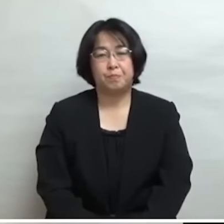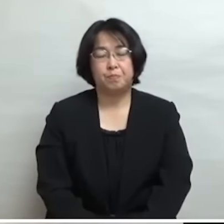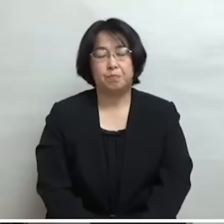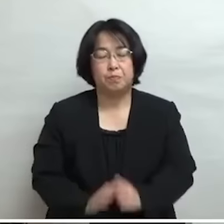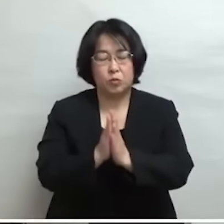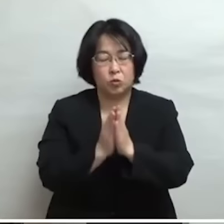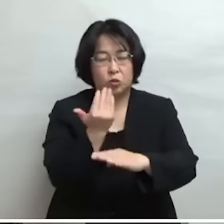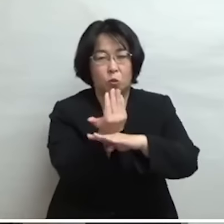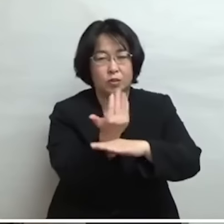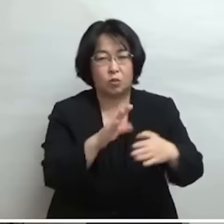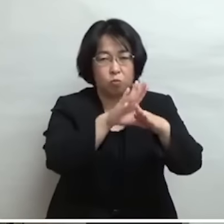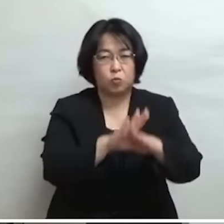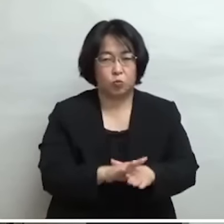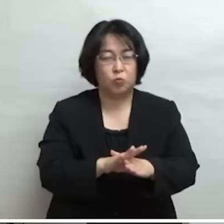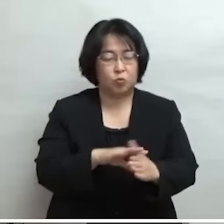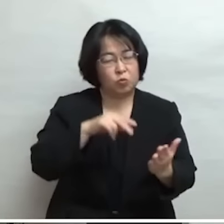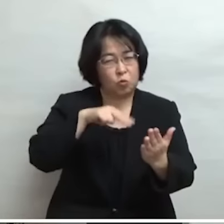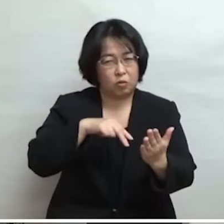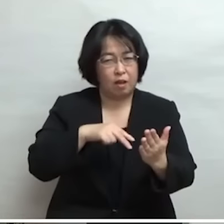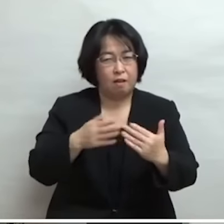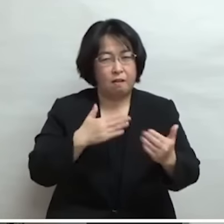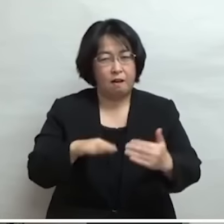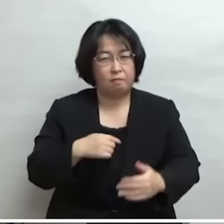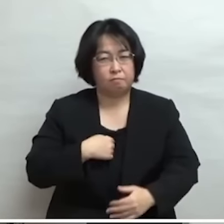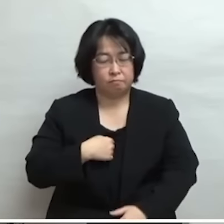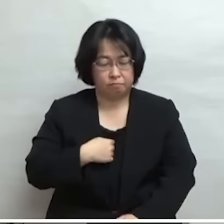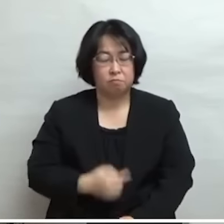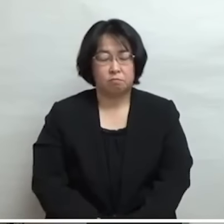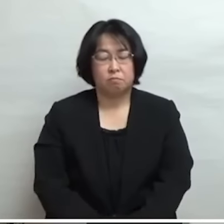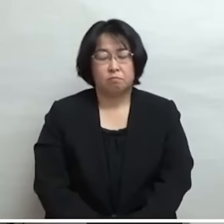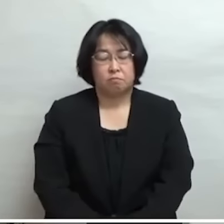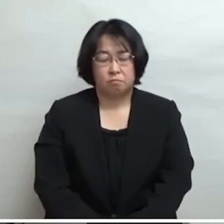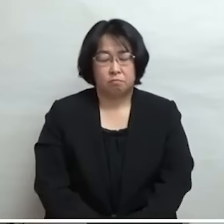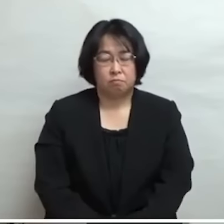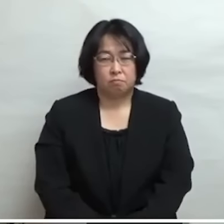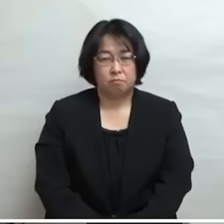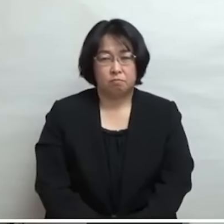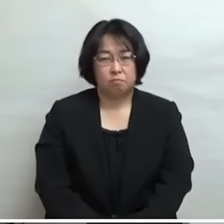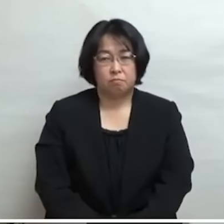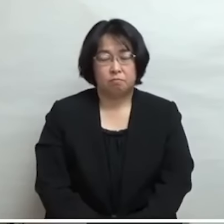あるんですけども、これはもう武井さんもよくご存じだと思うんですけども、その